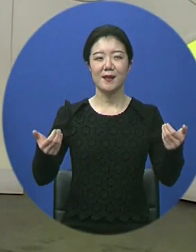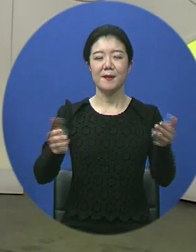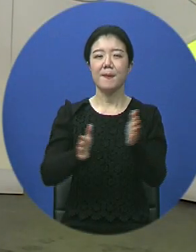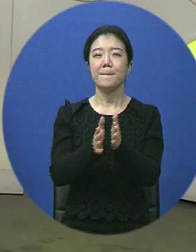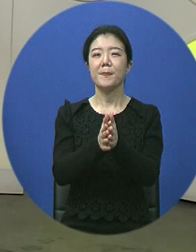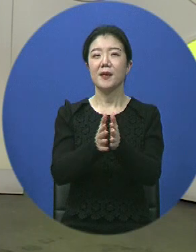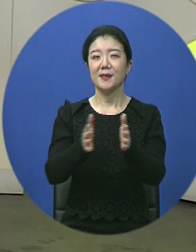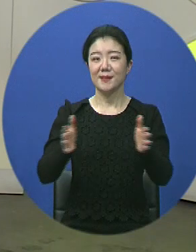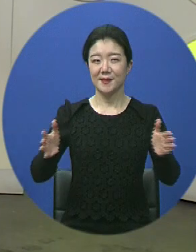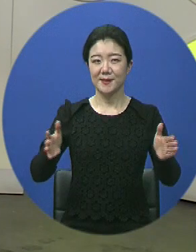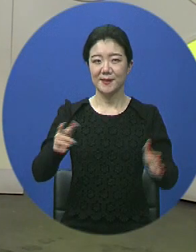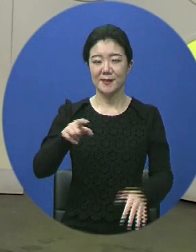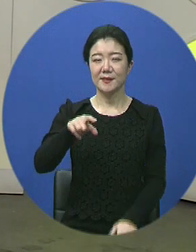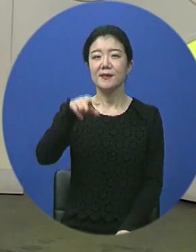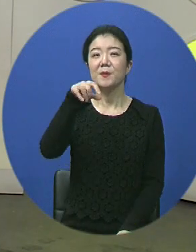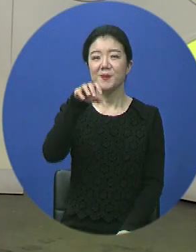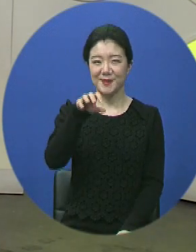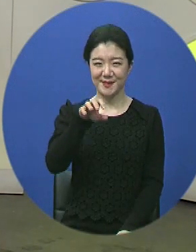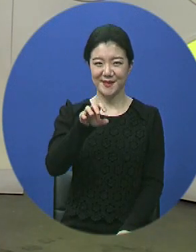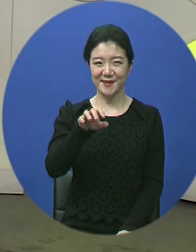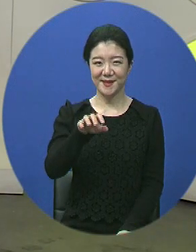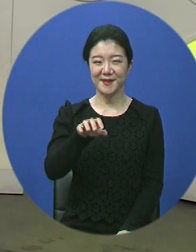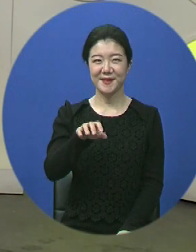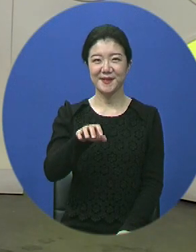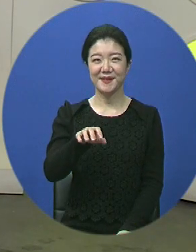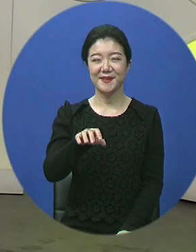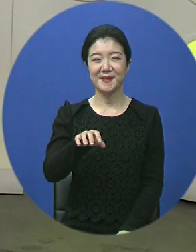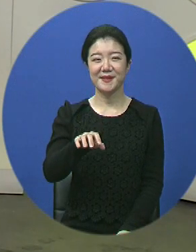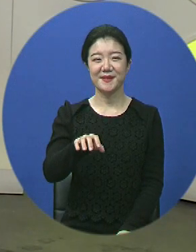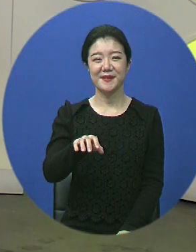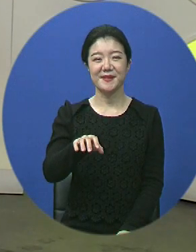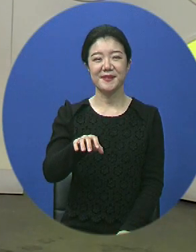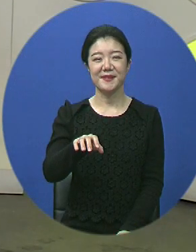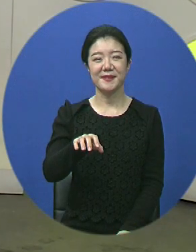떠나간 아파트 응접실에